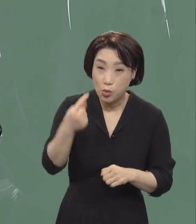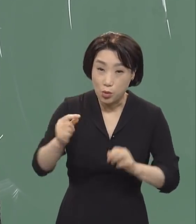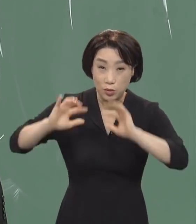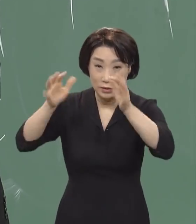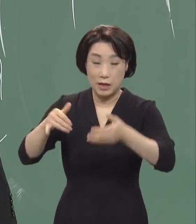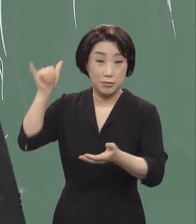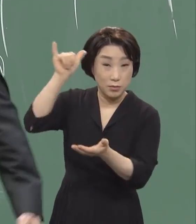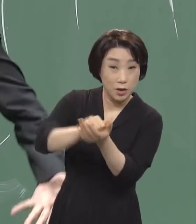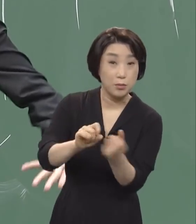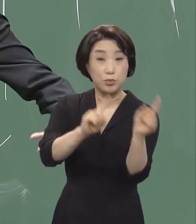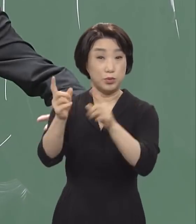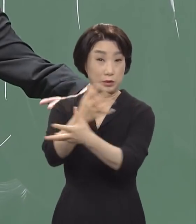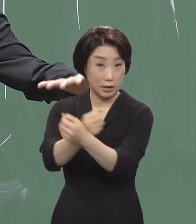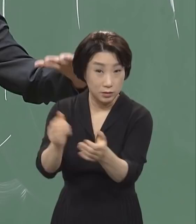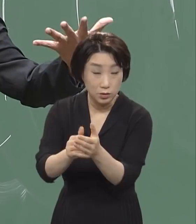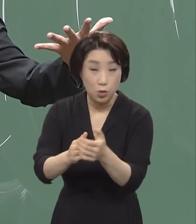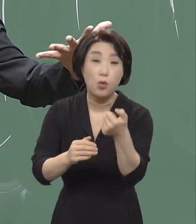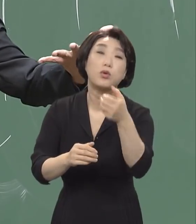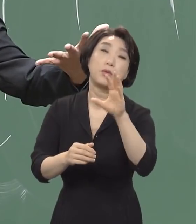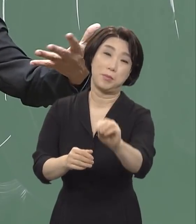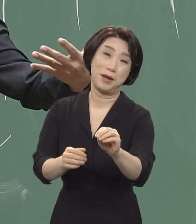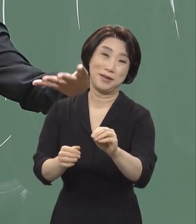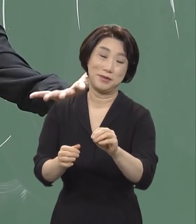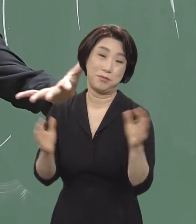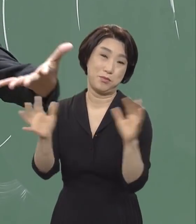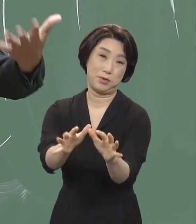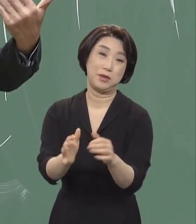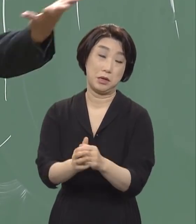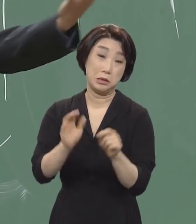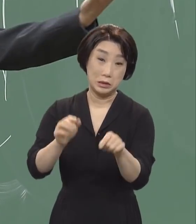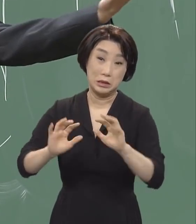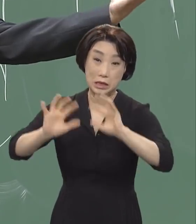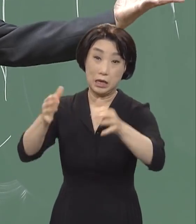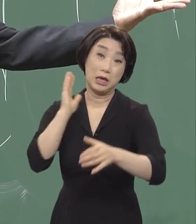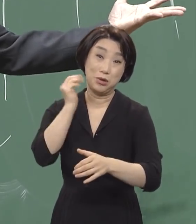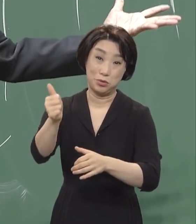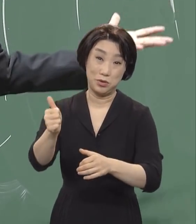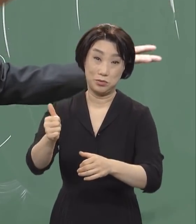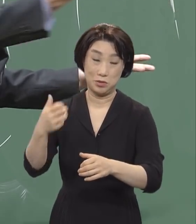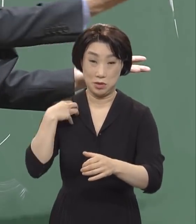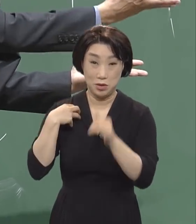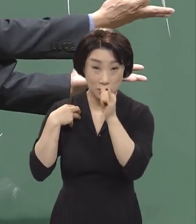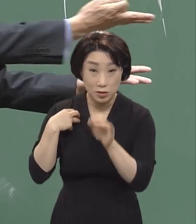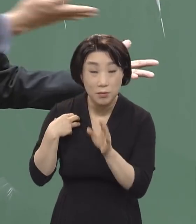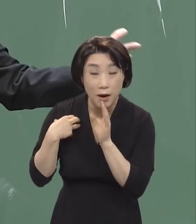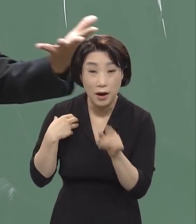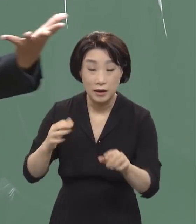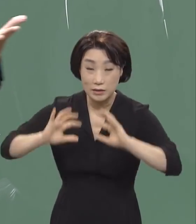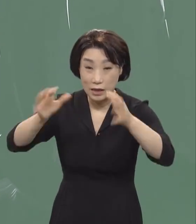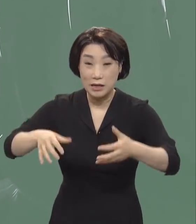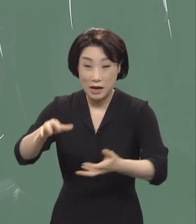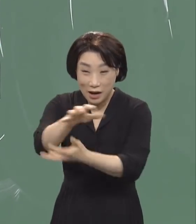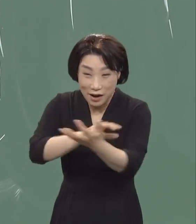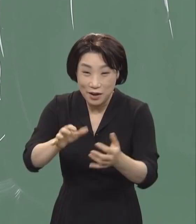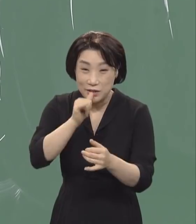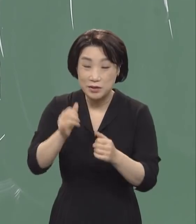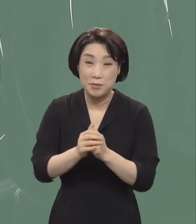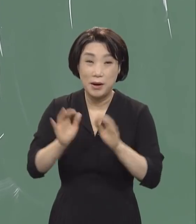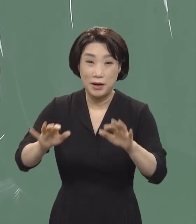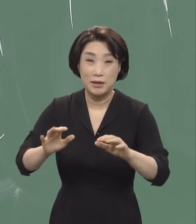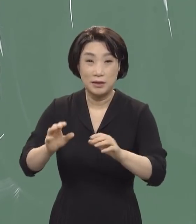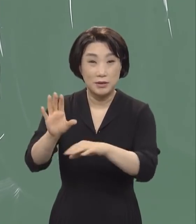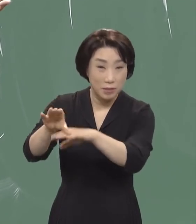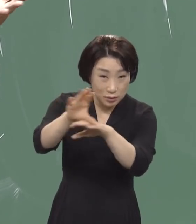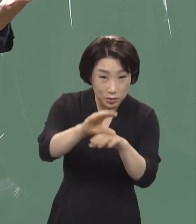명이 모였는데 대통령까지 나서서 나라가 들뚝거리면서 전 방송이 전부 다 온 나라에